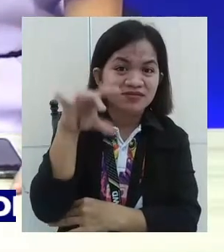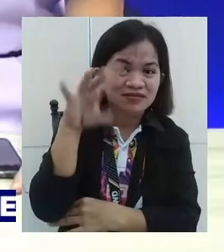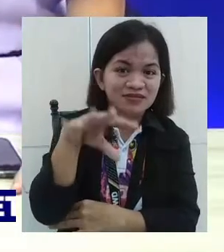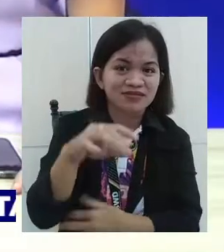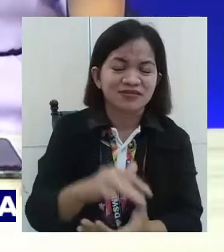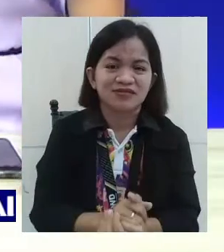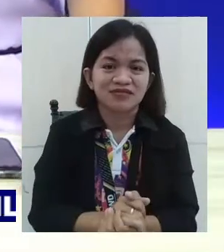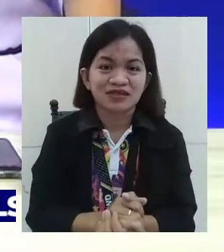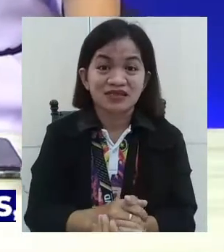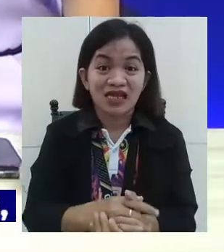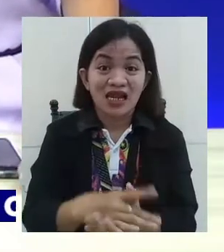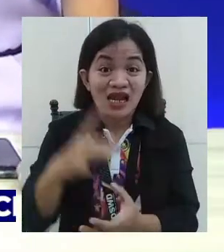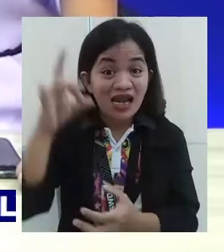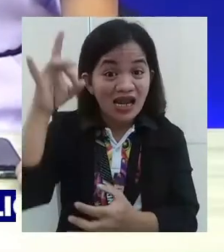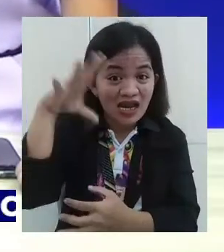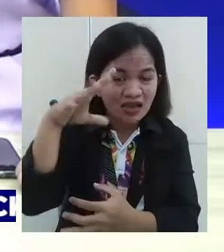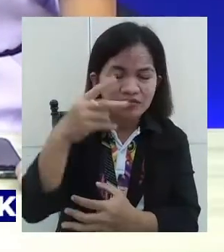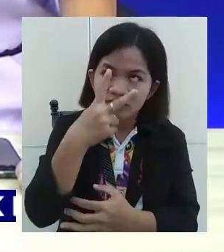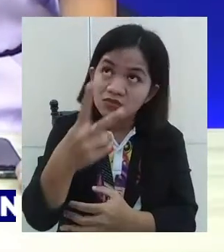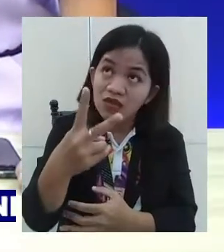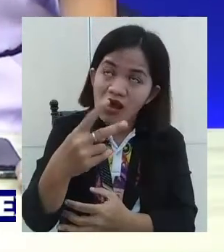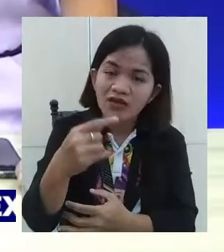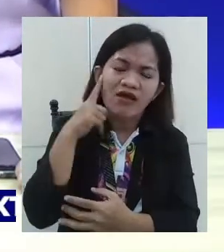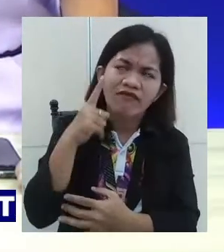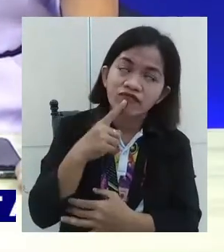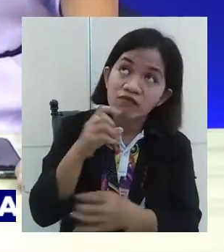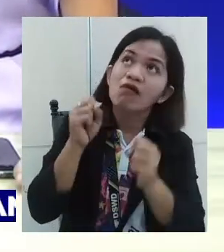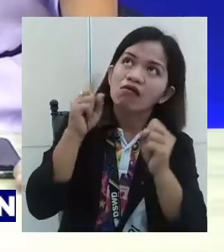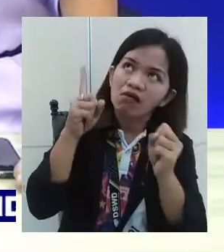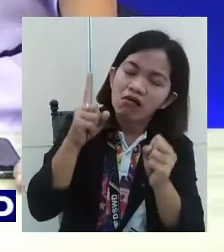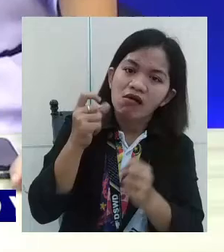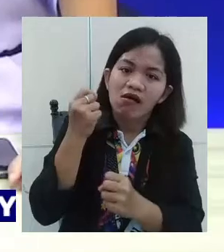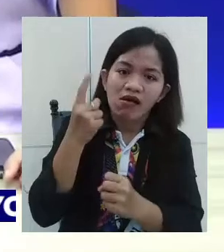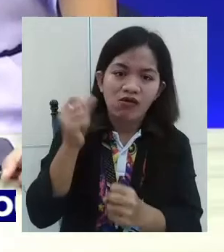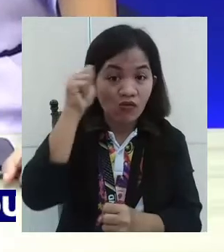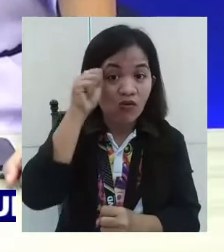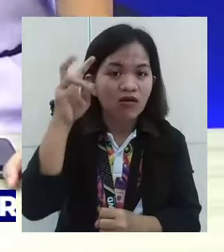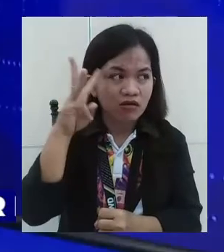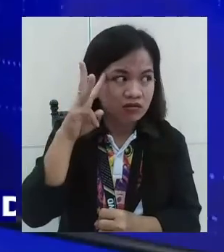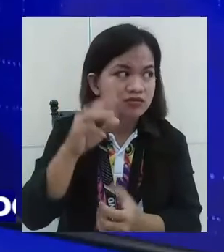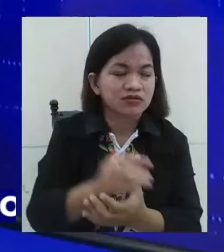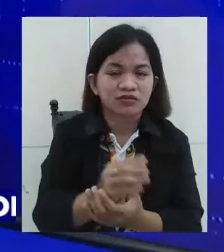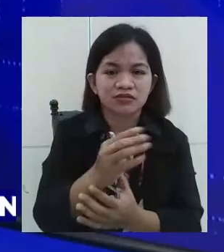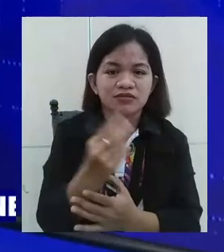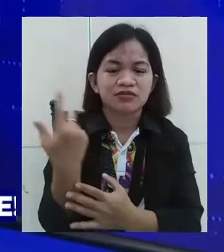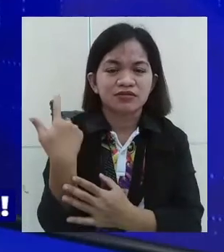This is carrying a message that we have to move out from this building. Yung mga ganon. So talagang